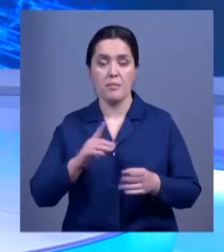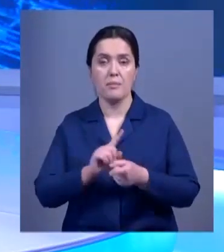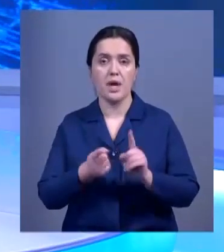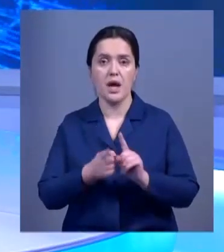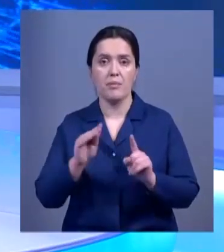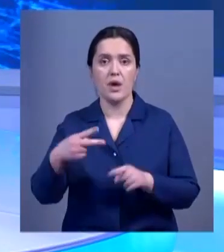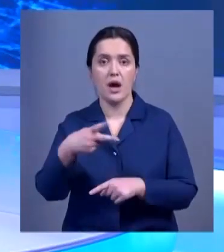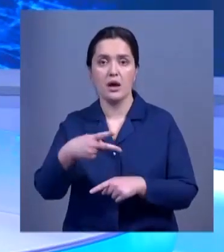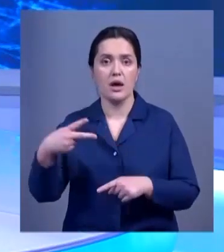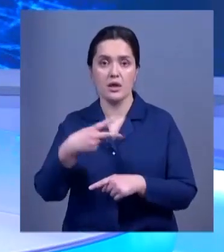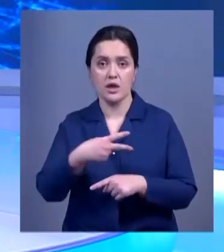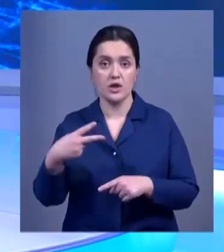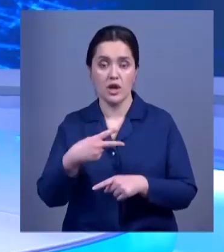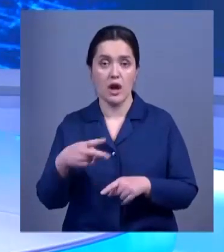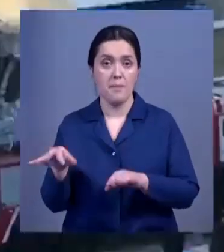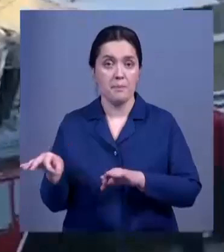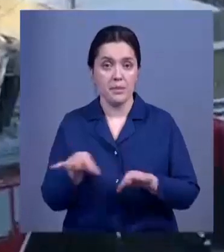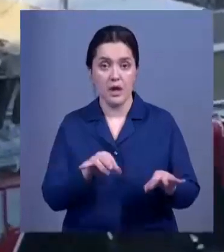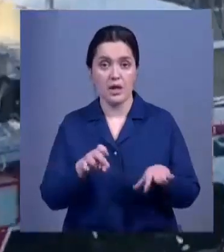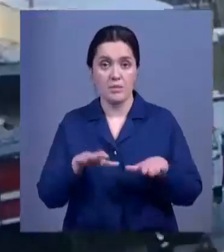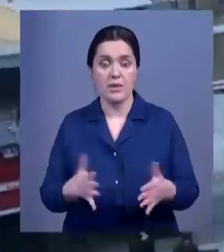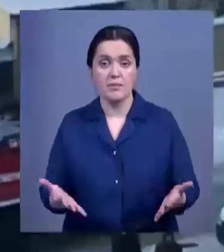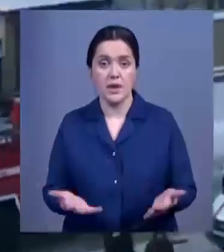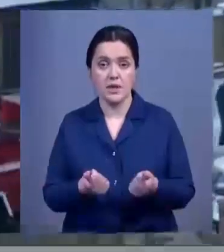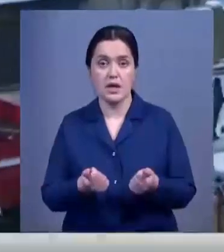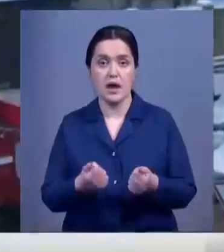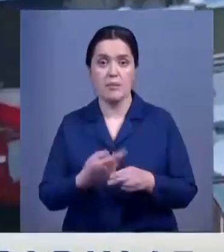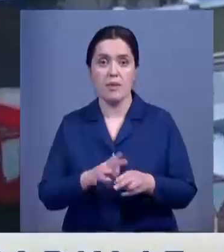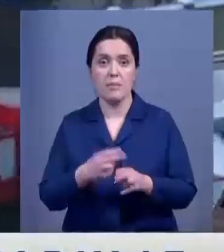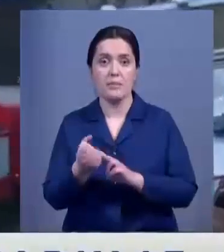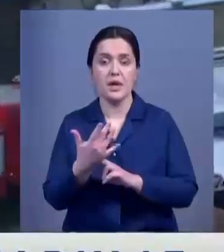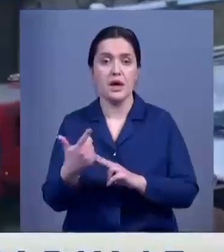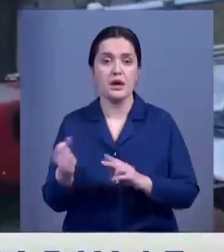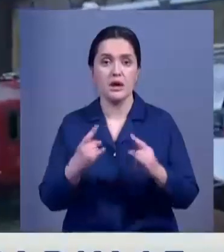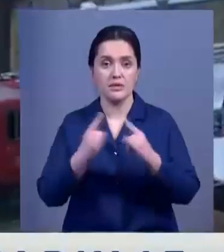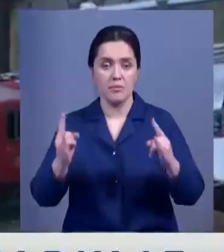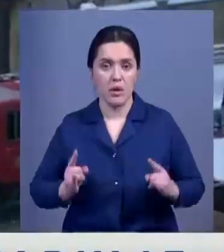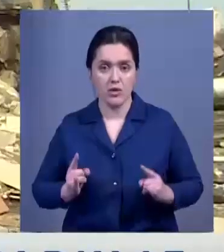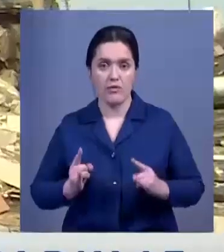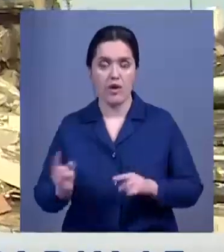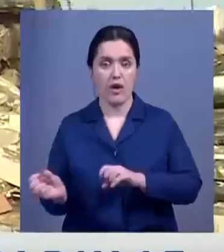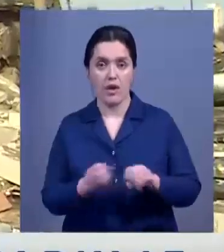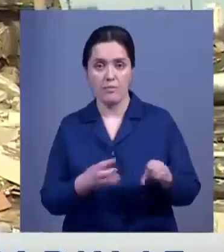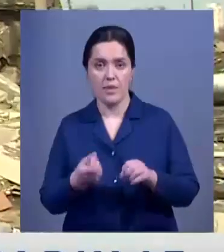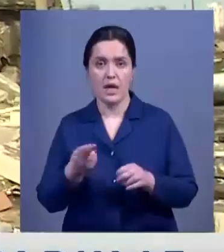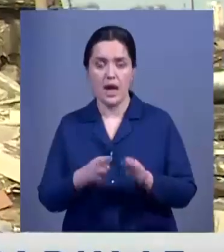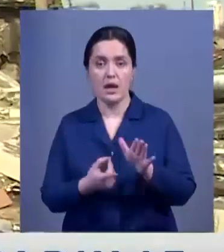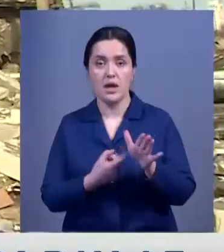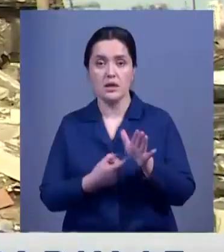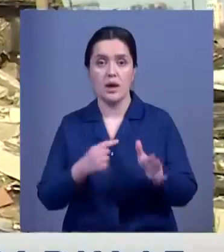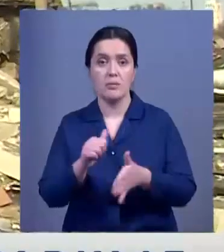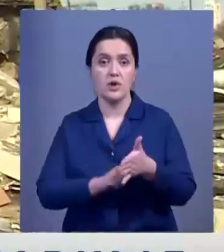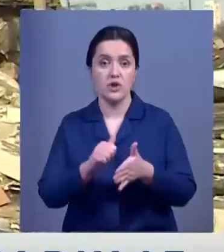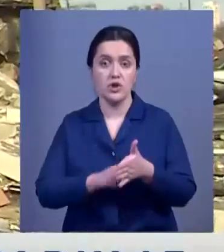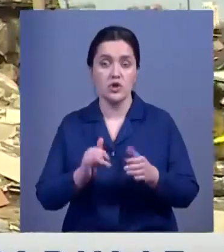переоборудованном коттеджи прибыв на место спасатели первым делом вынесли из помещения 15 газовых баллонов для расследования причин трагедии